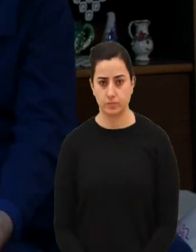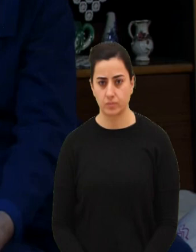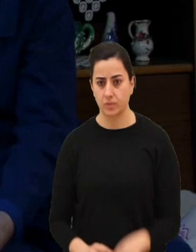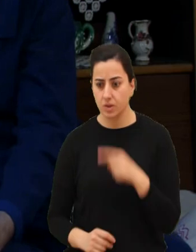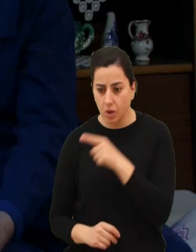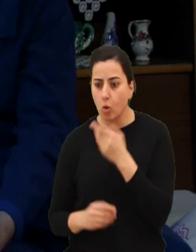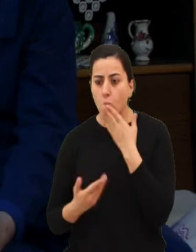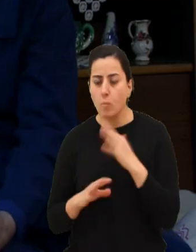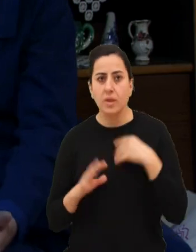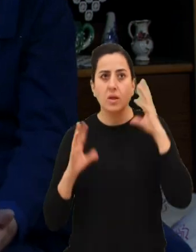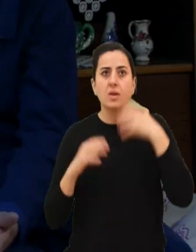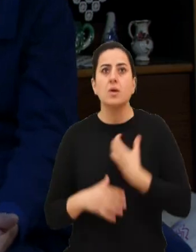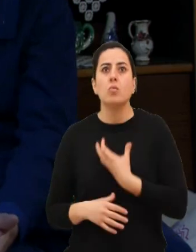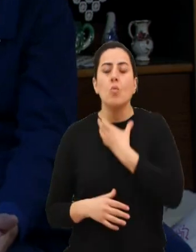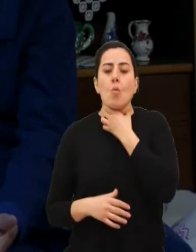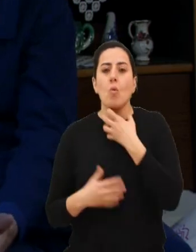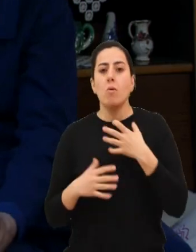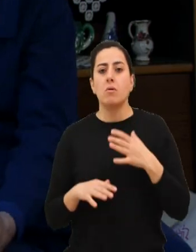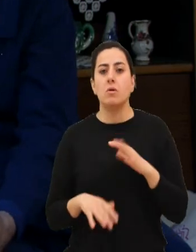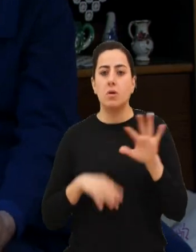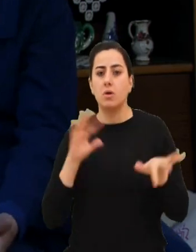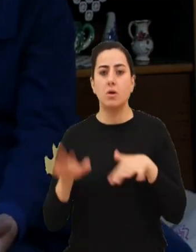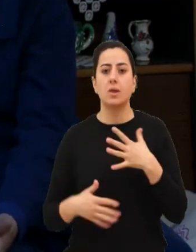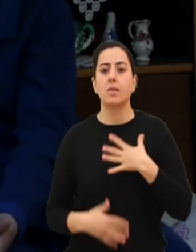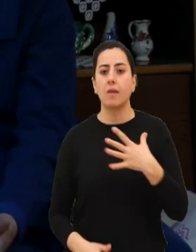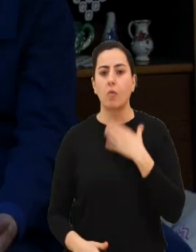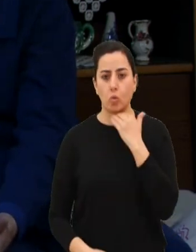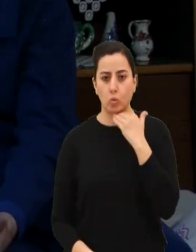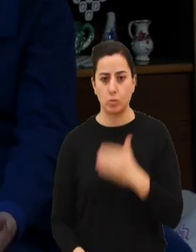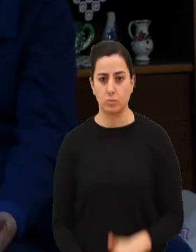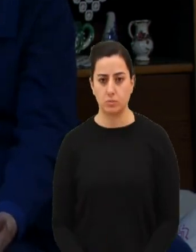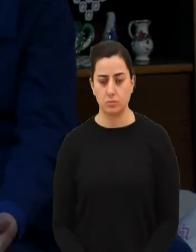Senin olmadığını düşündüğüm zaman böyle boğulacak gibi oluyorum. Nefes alamıyorum.